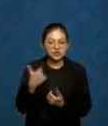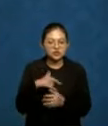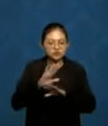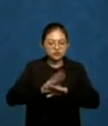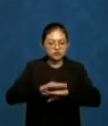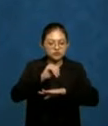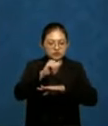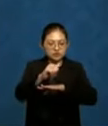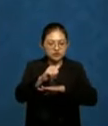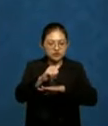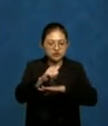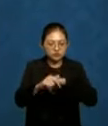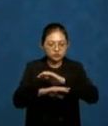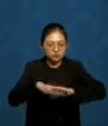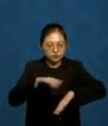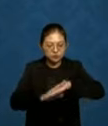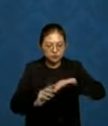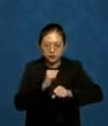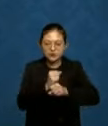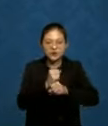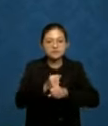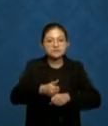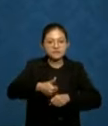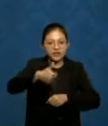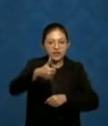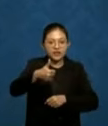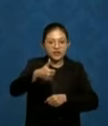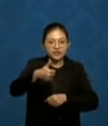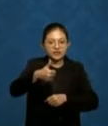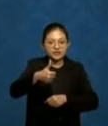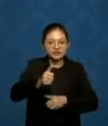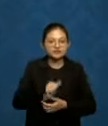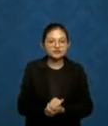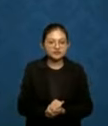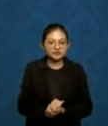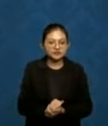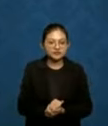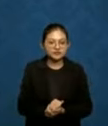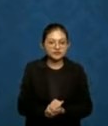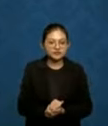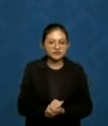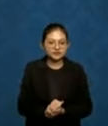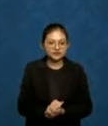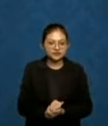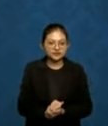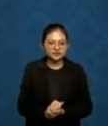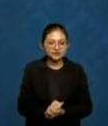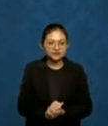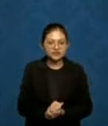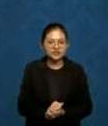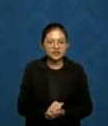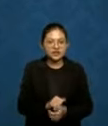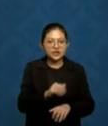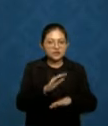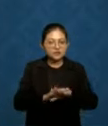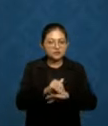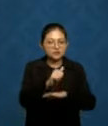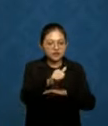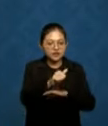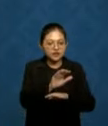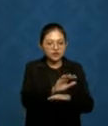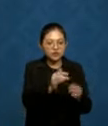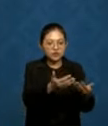ทักษะฝีมืออ่าทำงานของเขาเองในครอบครัวหรือว่า